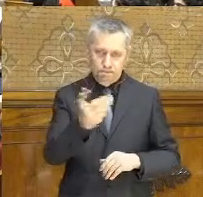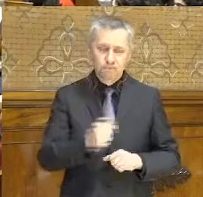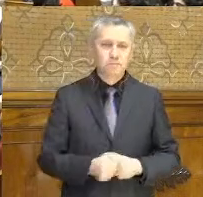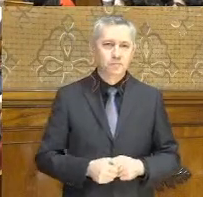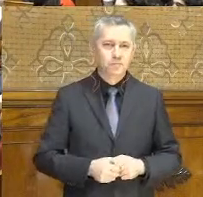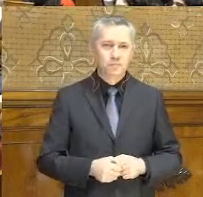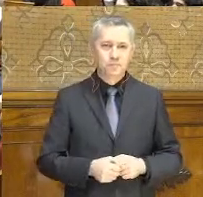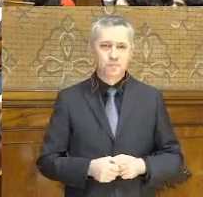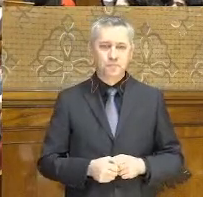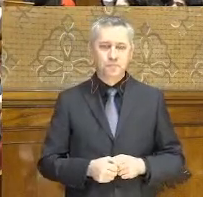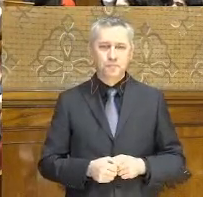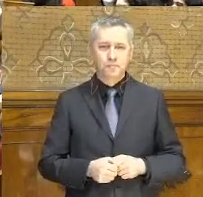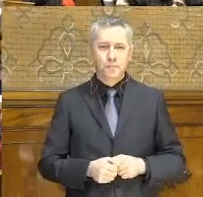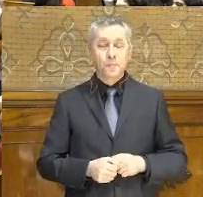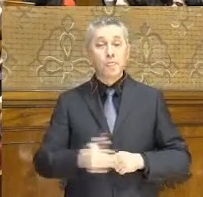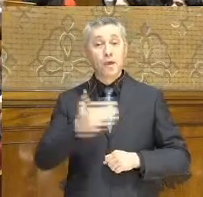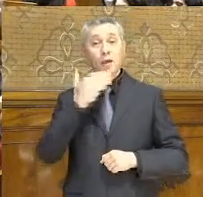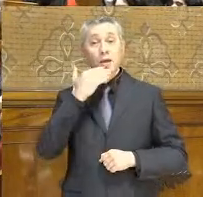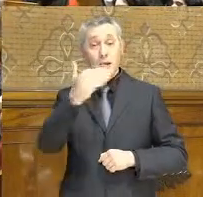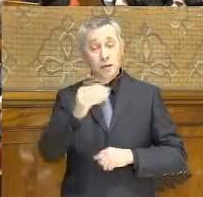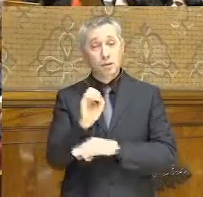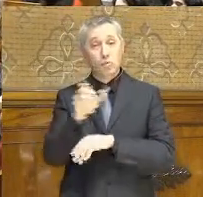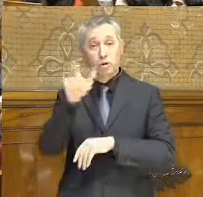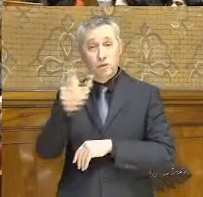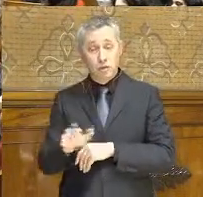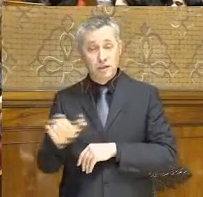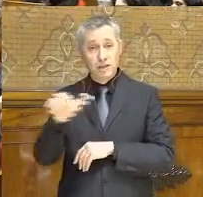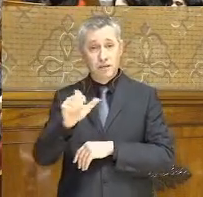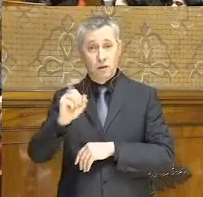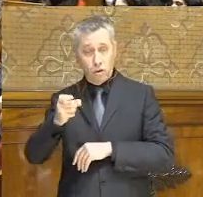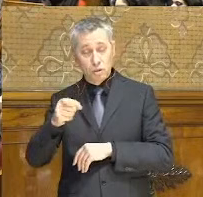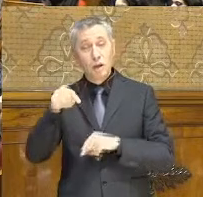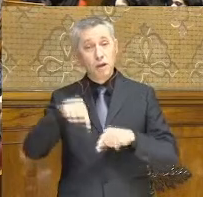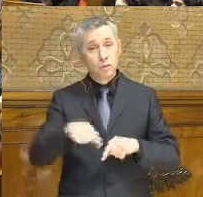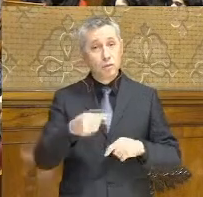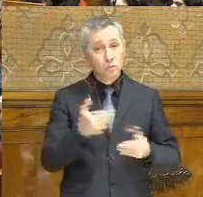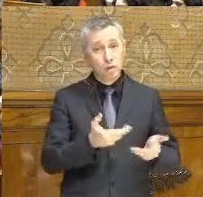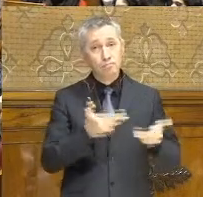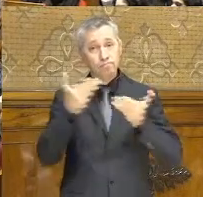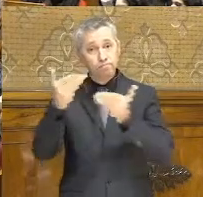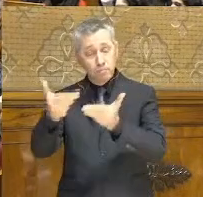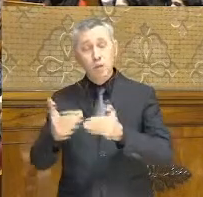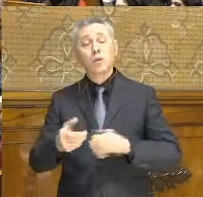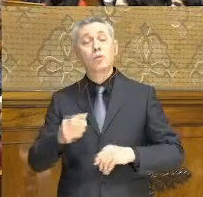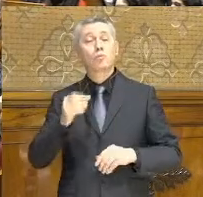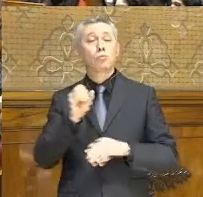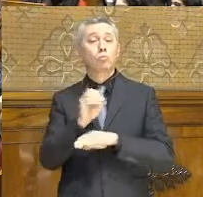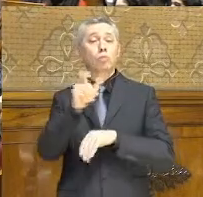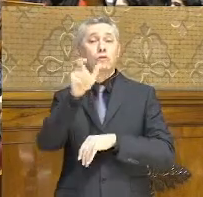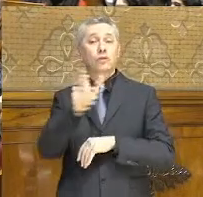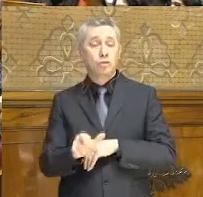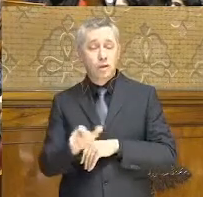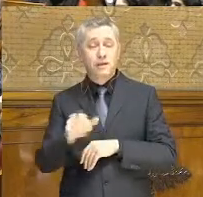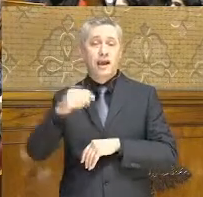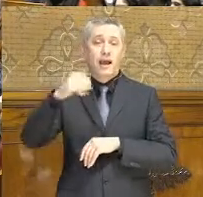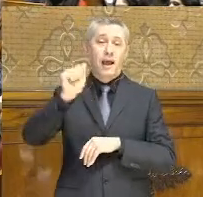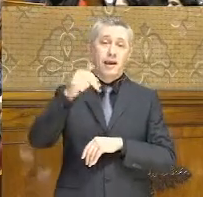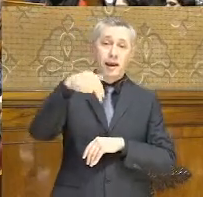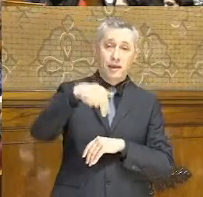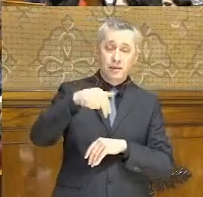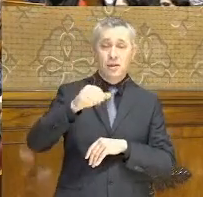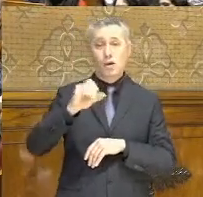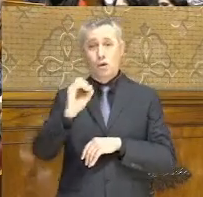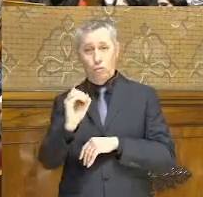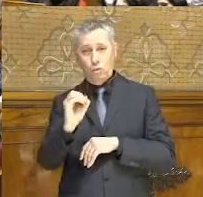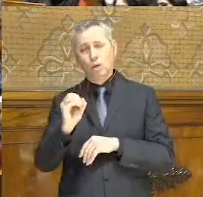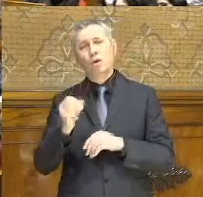Grazie alla professoressa Silvia Gross. Chiamo quindi al podio a introdurre il nostro ospite, la professoressa Annalisa Oboe, docente del